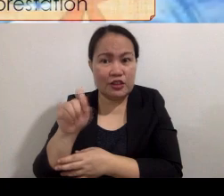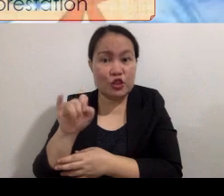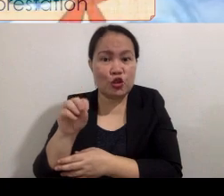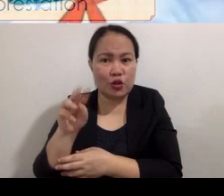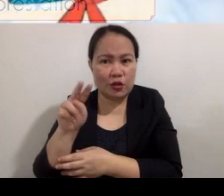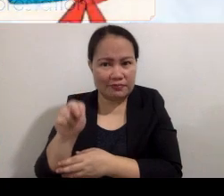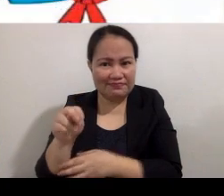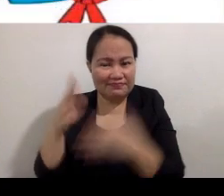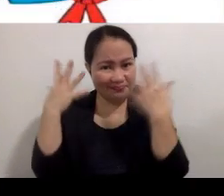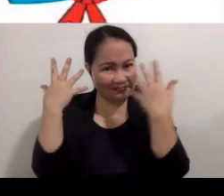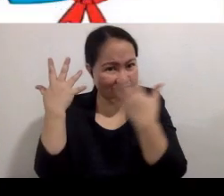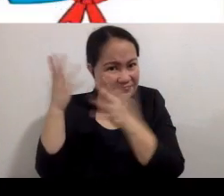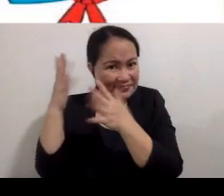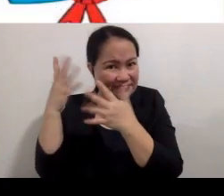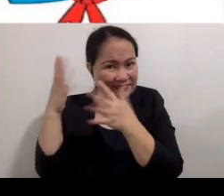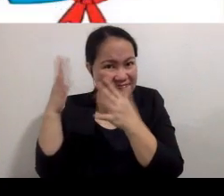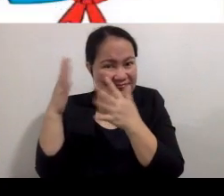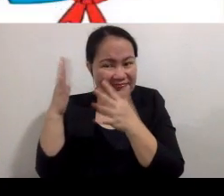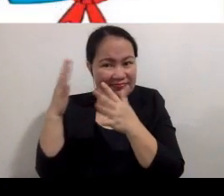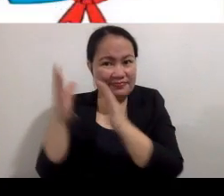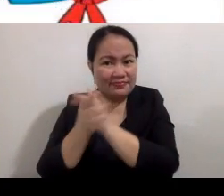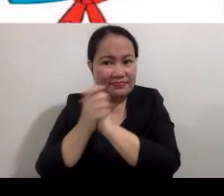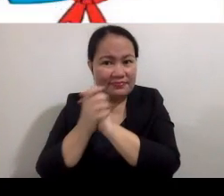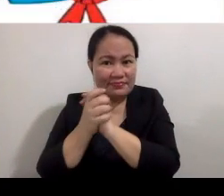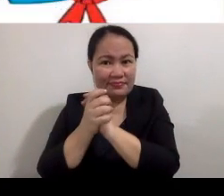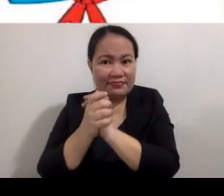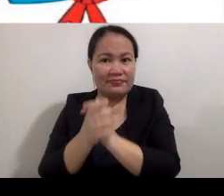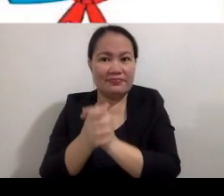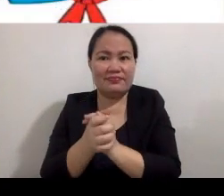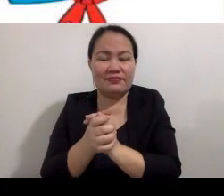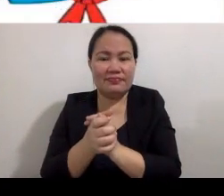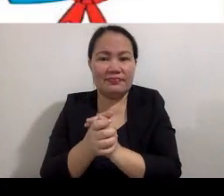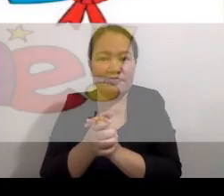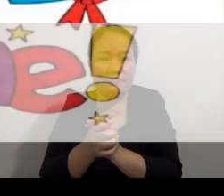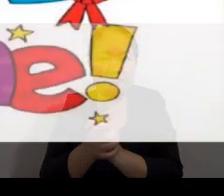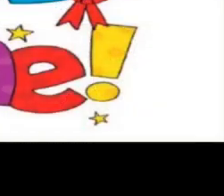Job well done. Nagawa nating tapusin until the end. Thank you for staying.